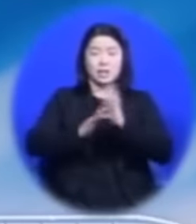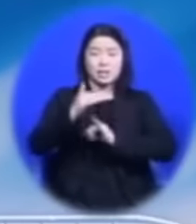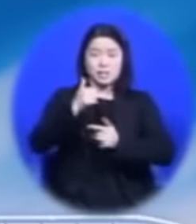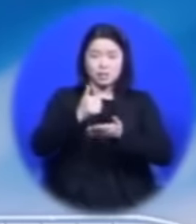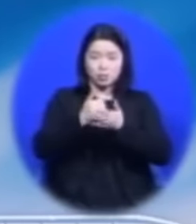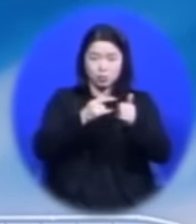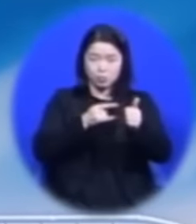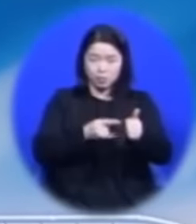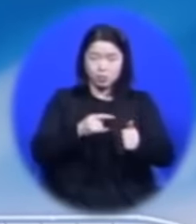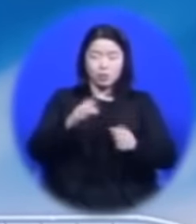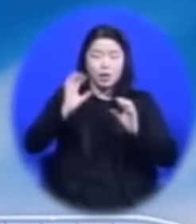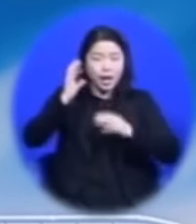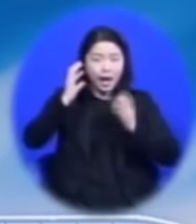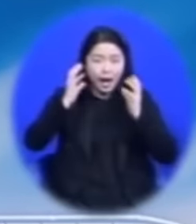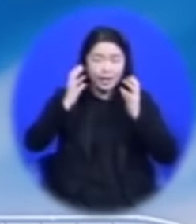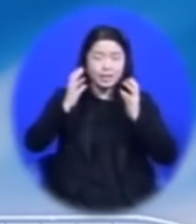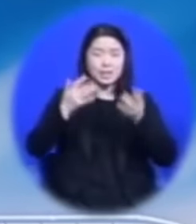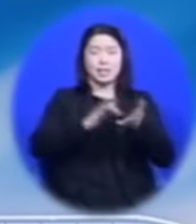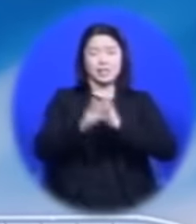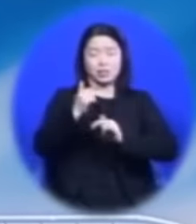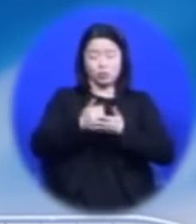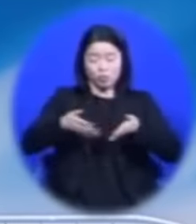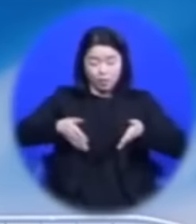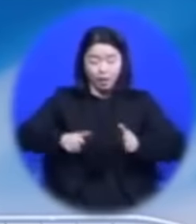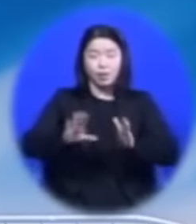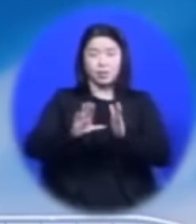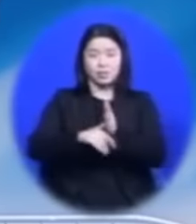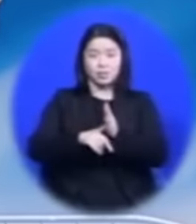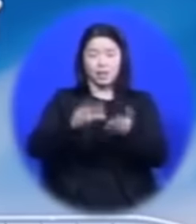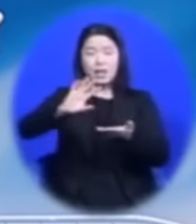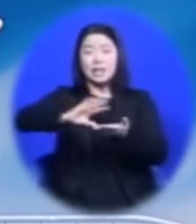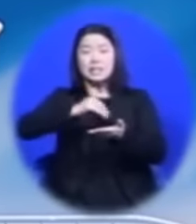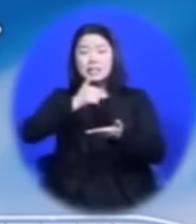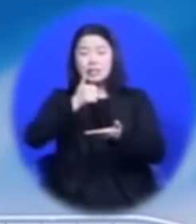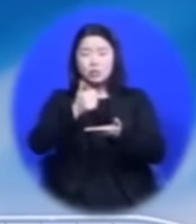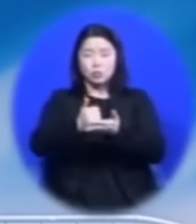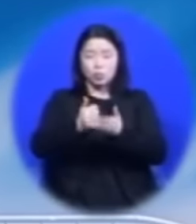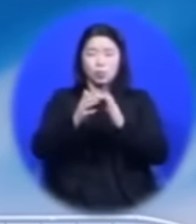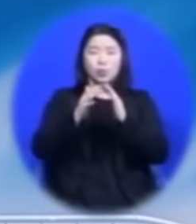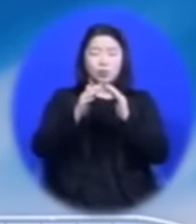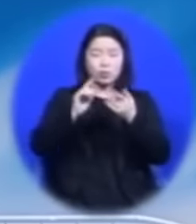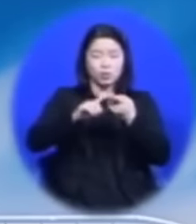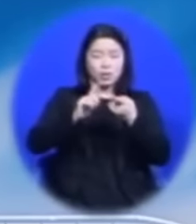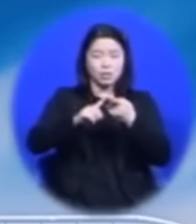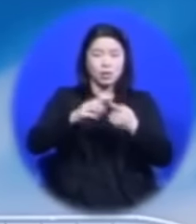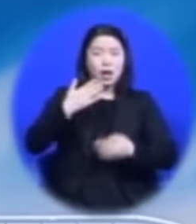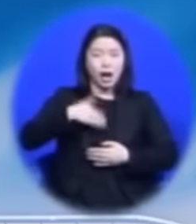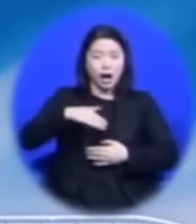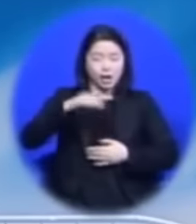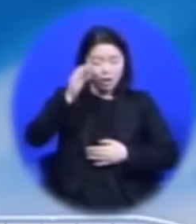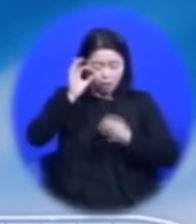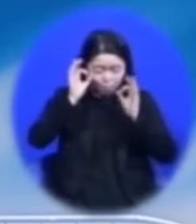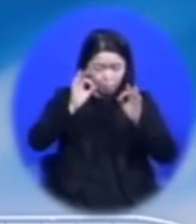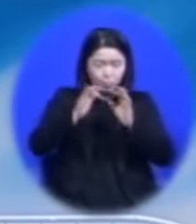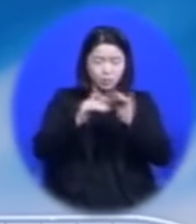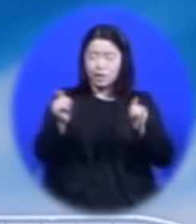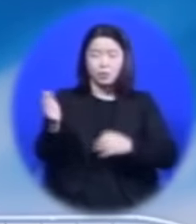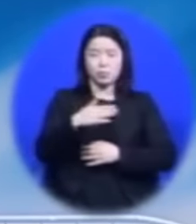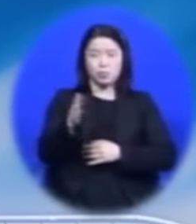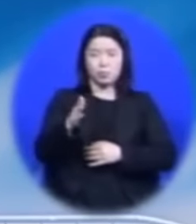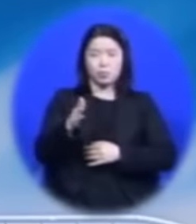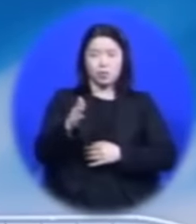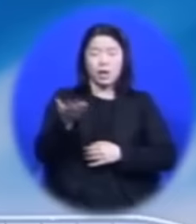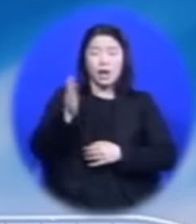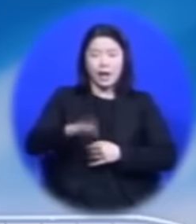예수님께서 아기 예수를 태어나셨을 때 그리스도인 줄 알아본 사람은 거의 없었습니다. 그런데